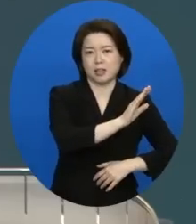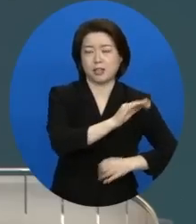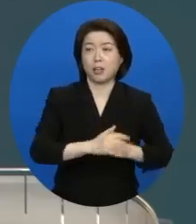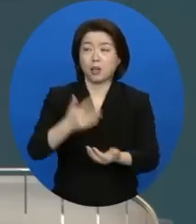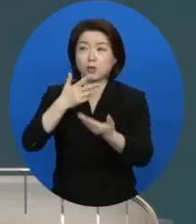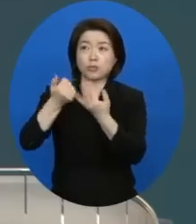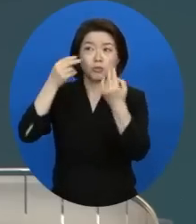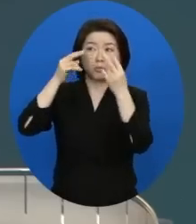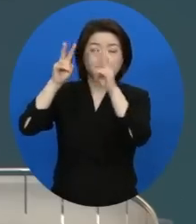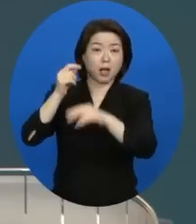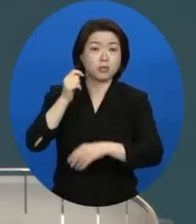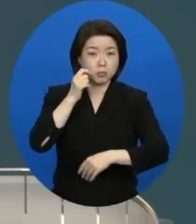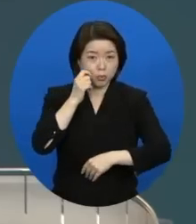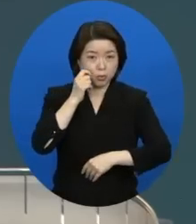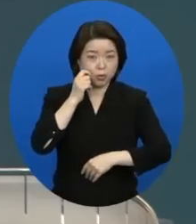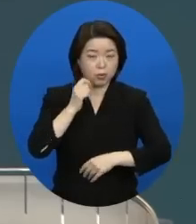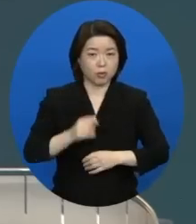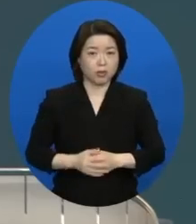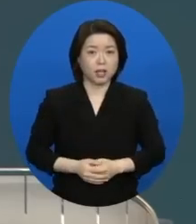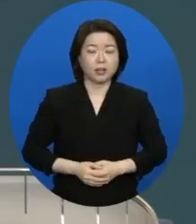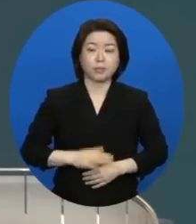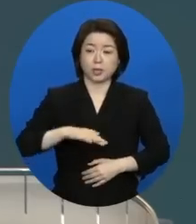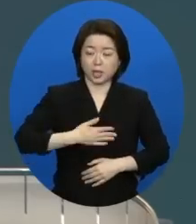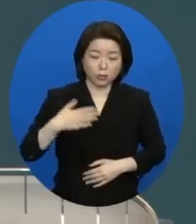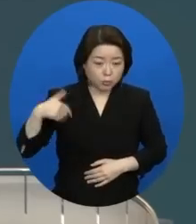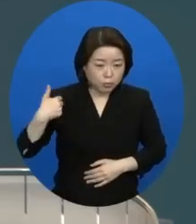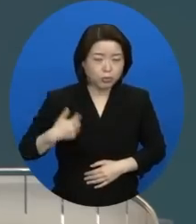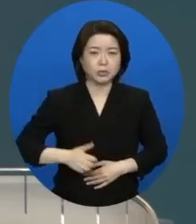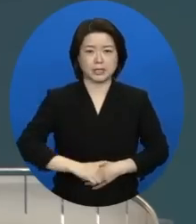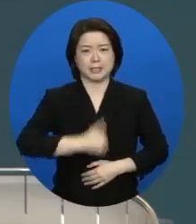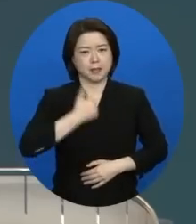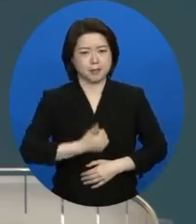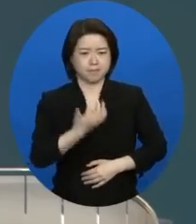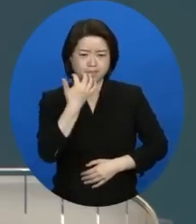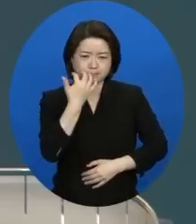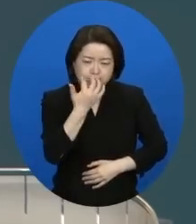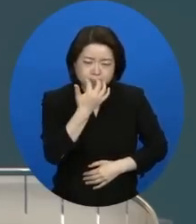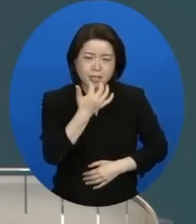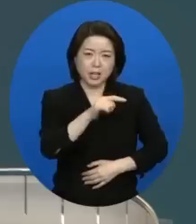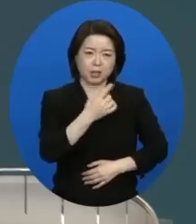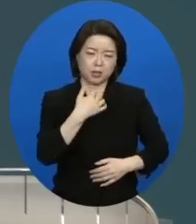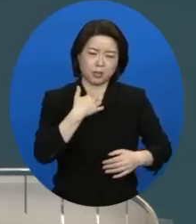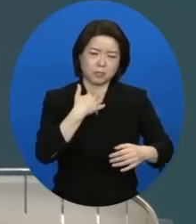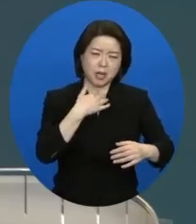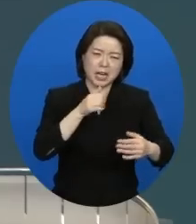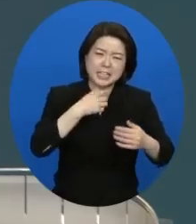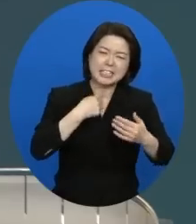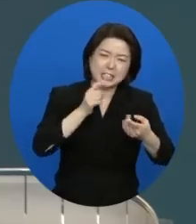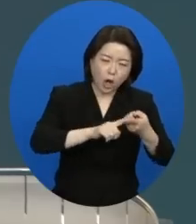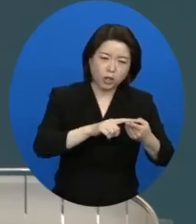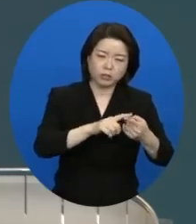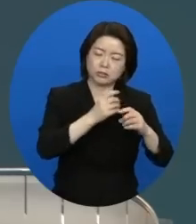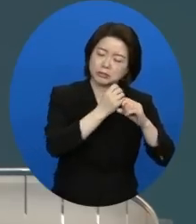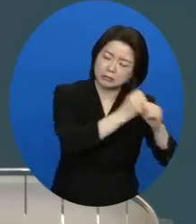못하면 자기도 모르는 사이에 혈기와 정욕과 음란에 끌려가 버리게 돼요.